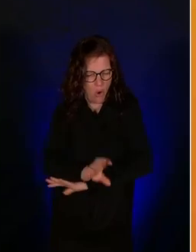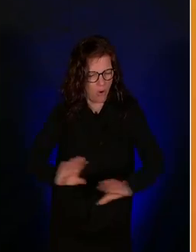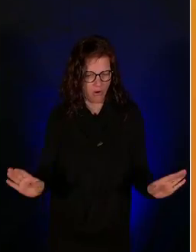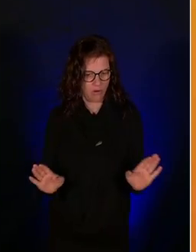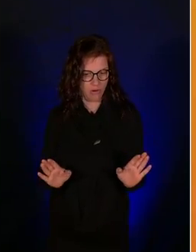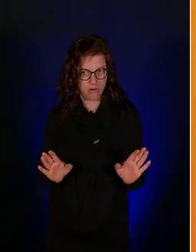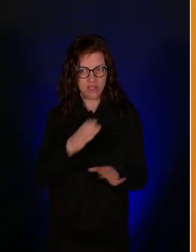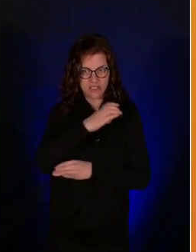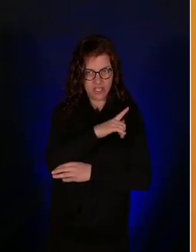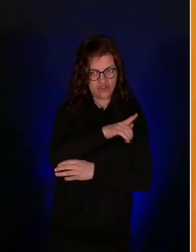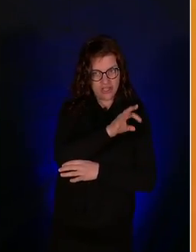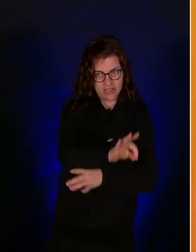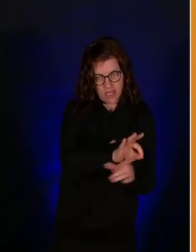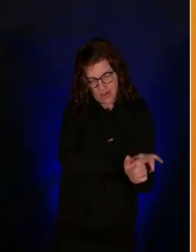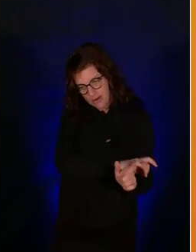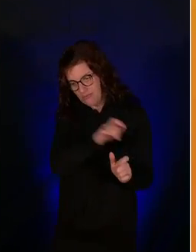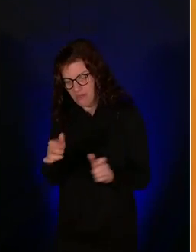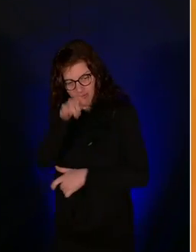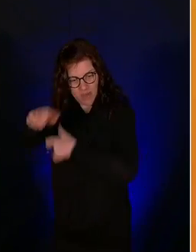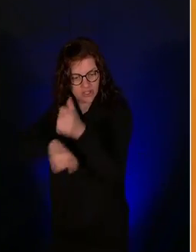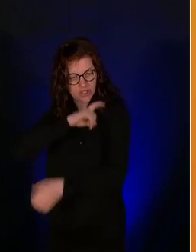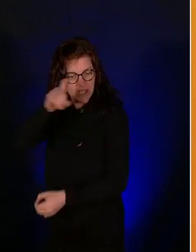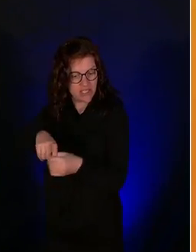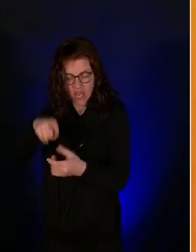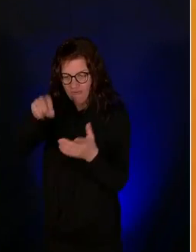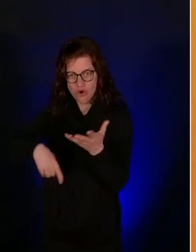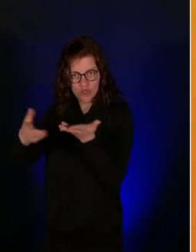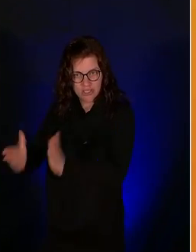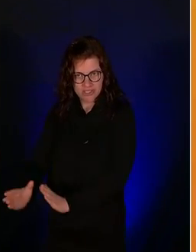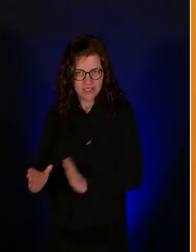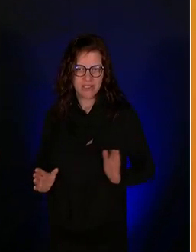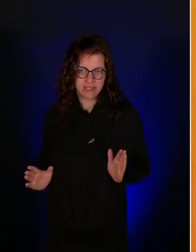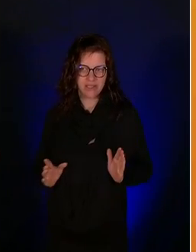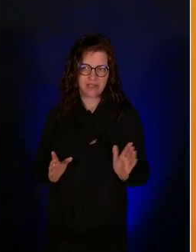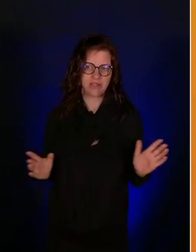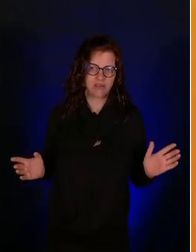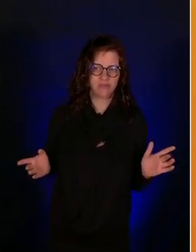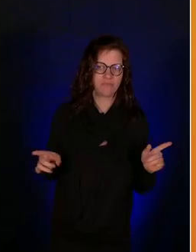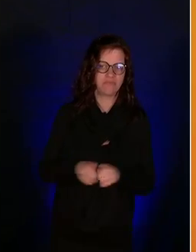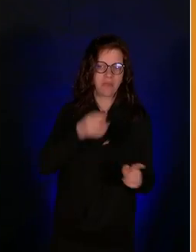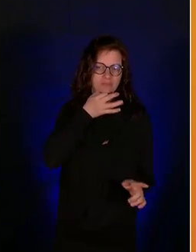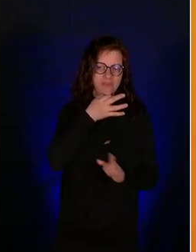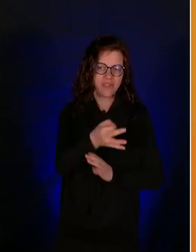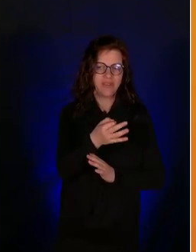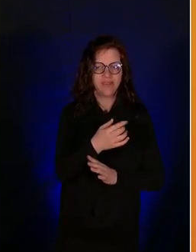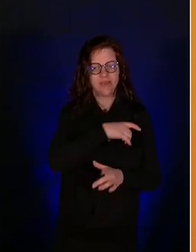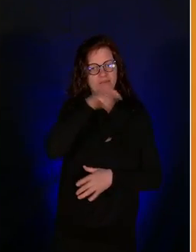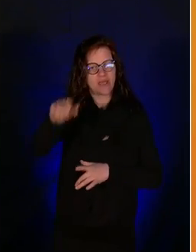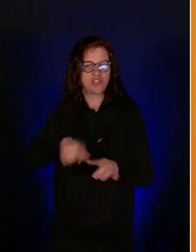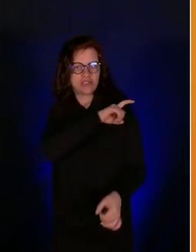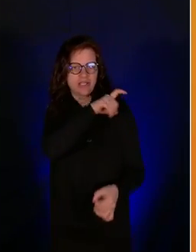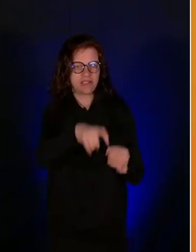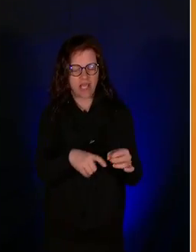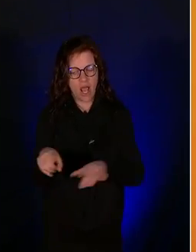la CGT, c'est les syndiqués qui doivent décider. Comme on dit dans les formations, le syndiqué, il est acteur et